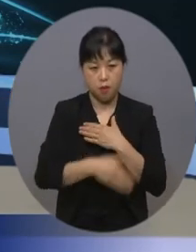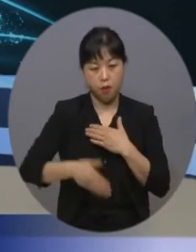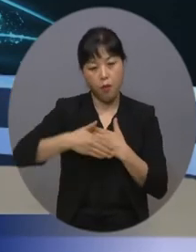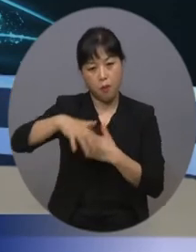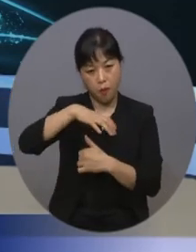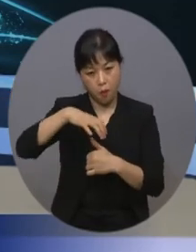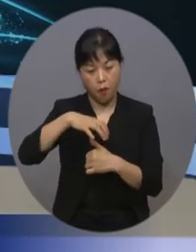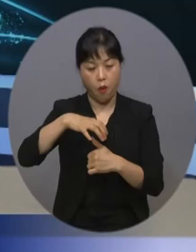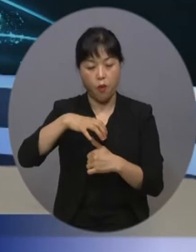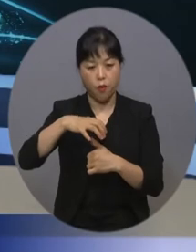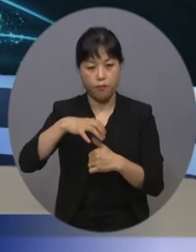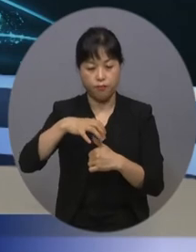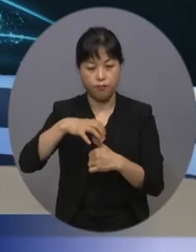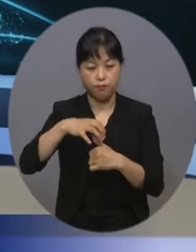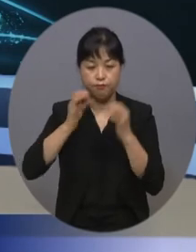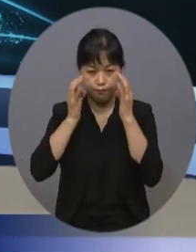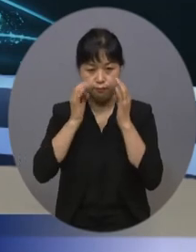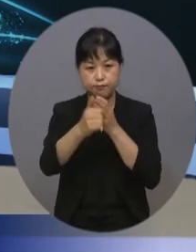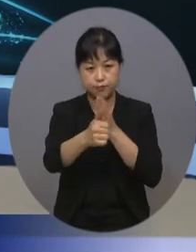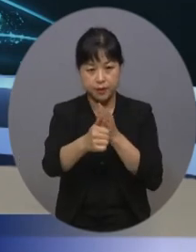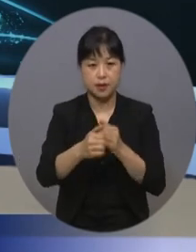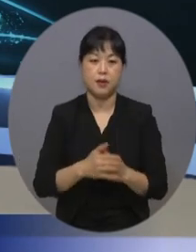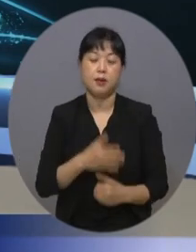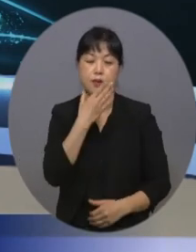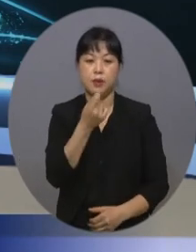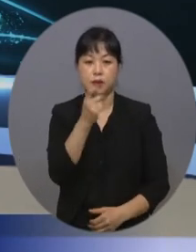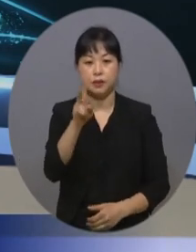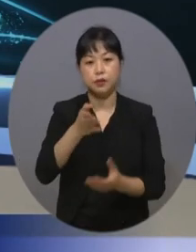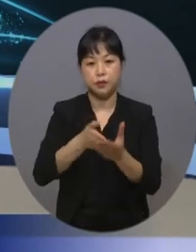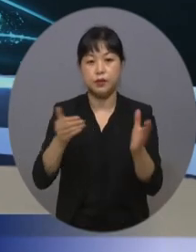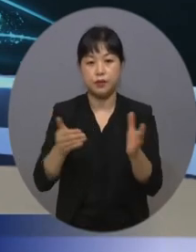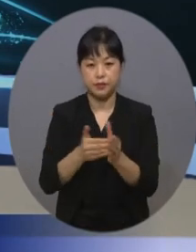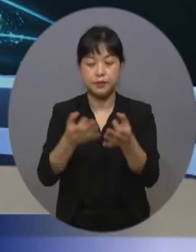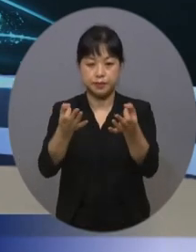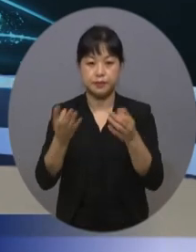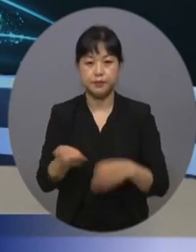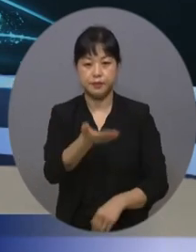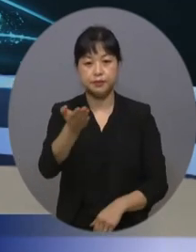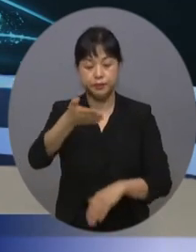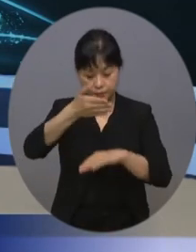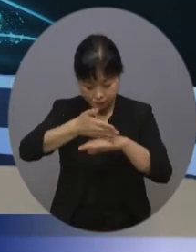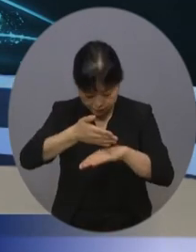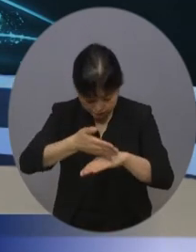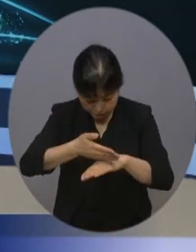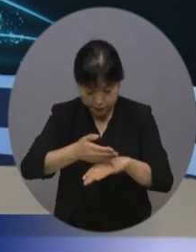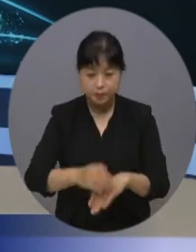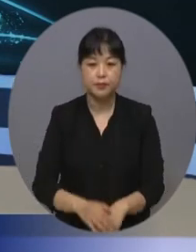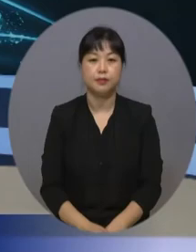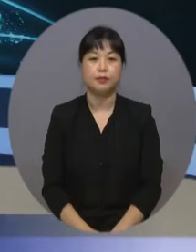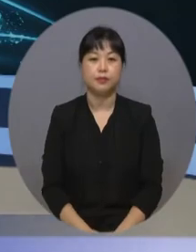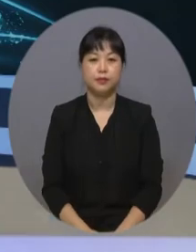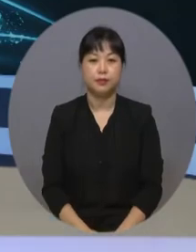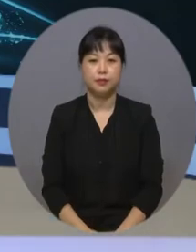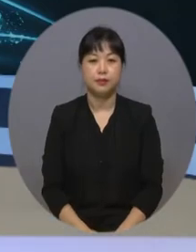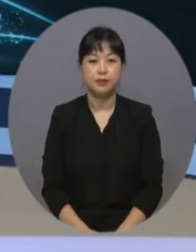건강관리에도 유의하시기 바랍니다. 이상 복지TV 뉴스를 마칩니다. 시청해주신 여러분 고맙습니다.